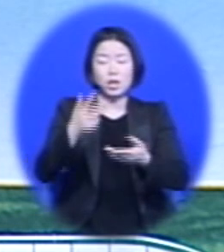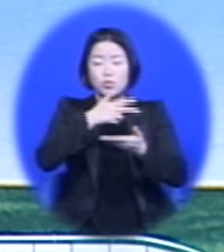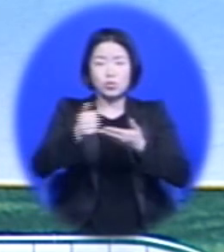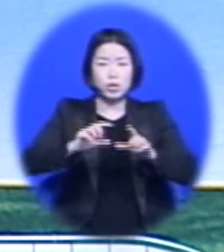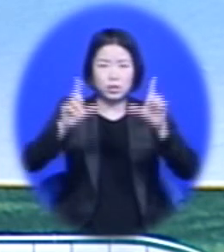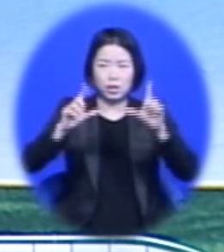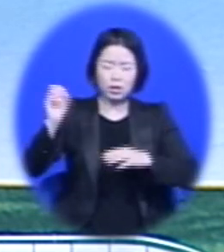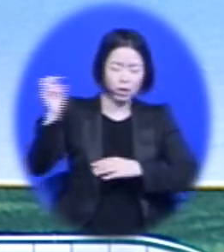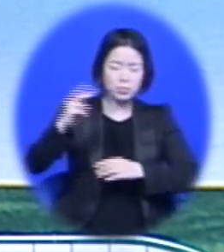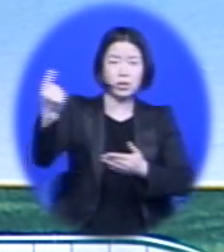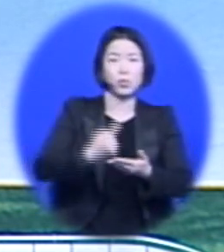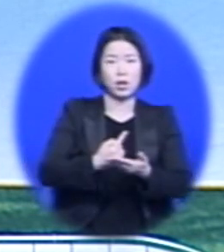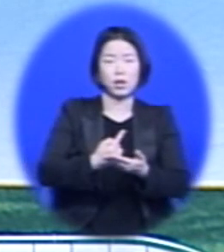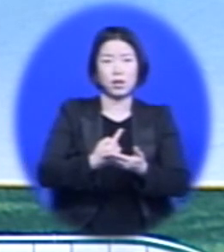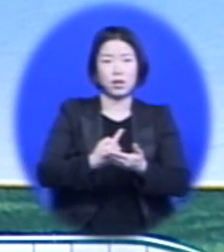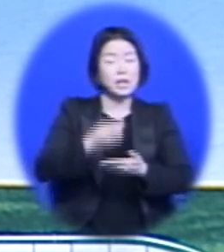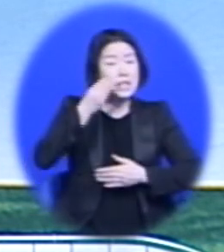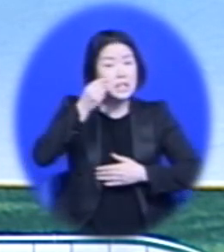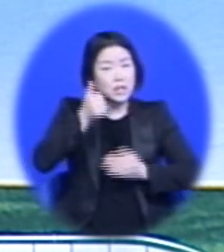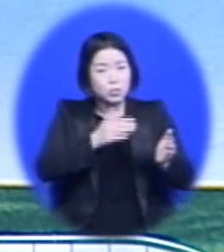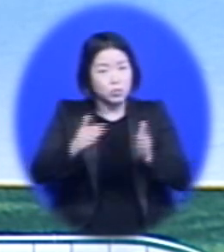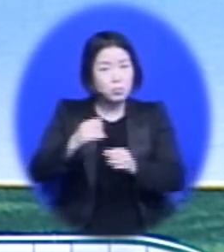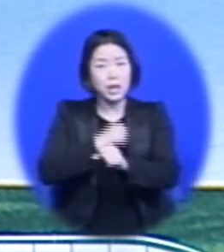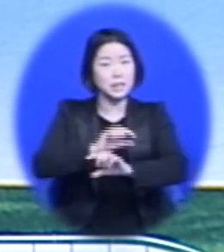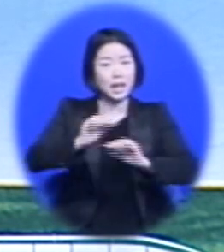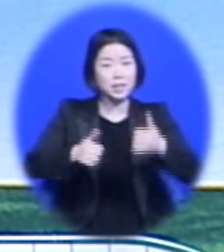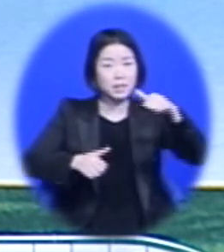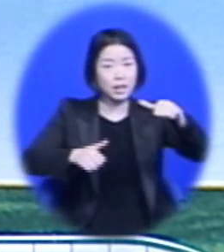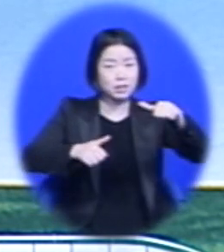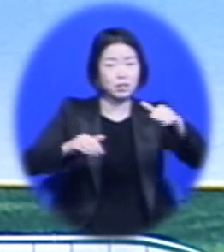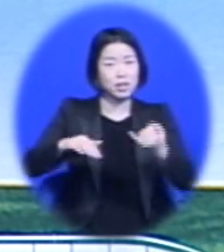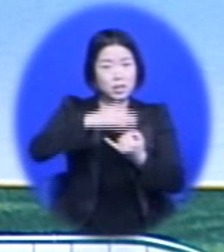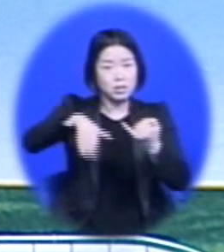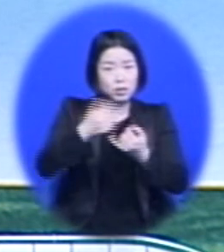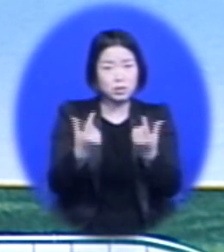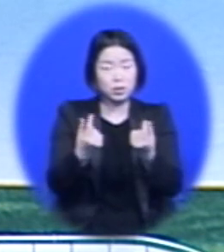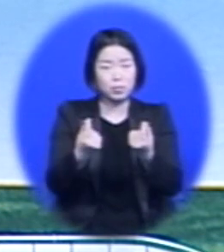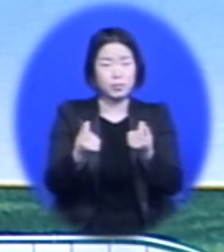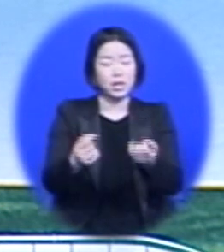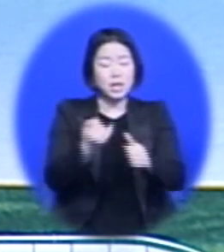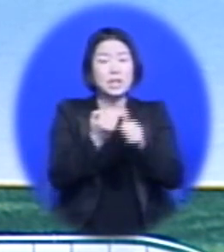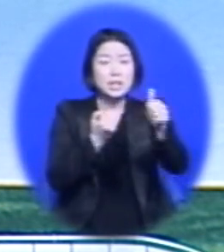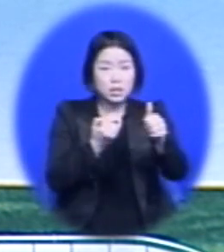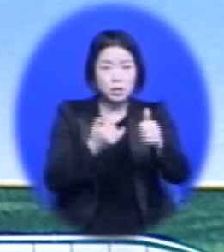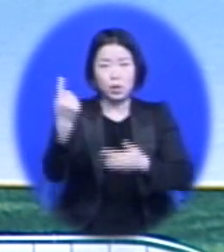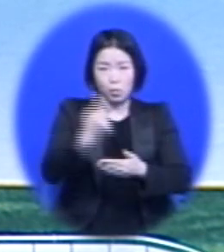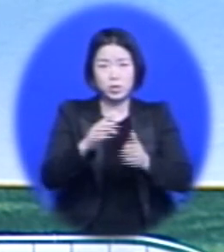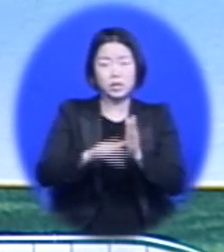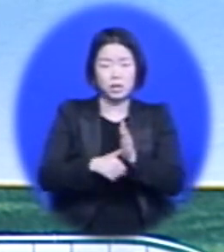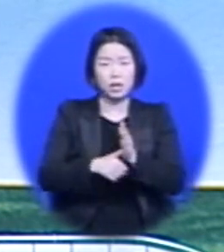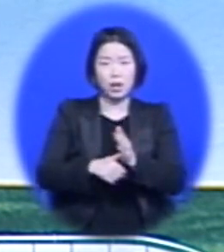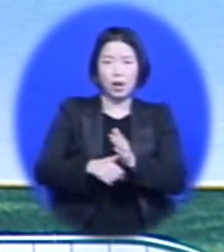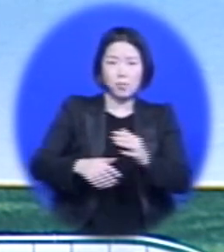임합니다. 기름 준비하지 않은 다섯 처녀처럼 예수님 신랑 되시는 예수님이 오실 때 허둥지둥